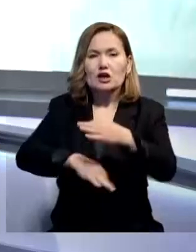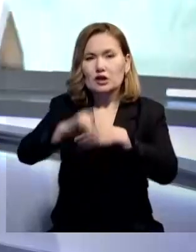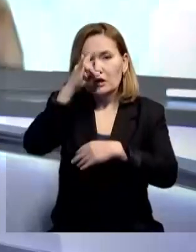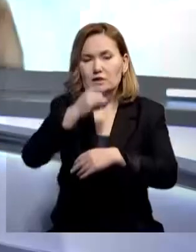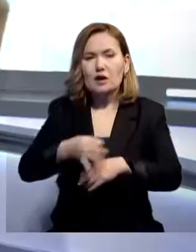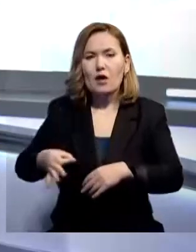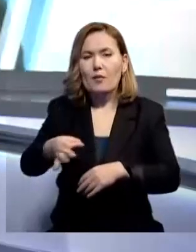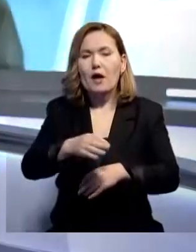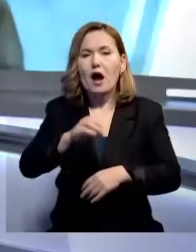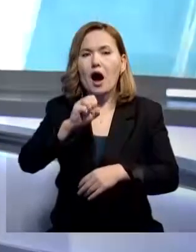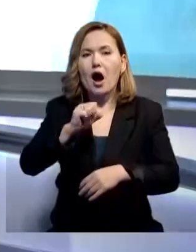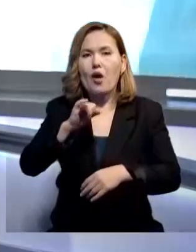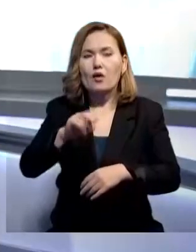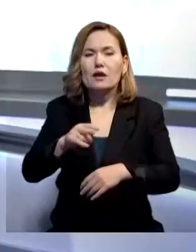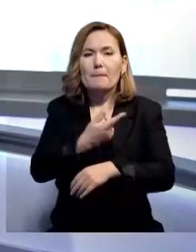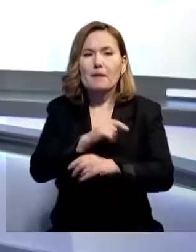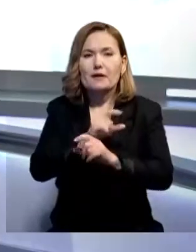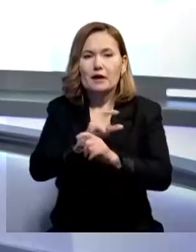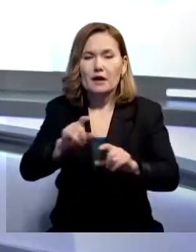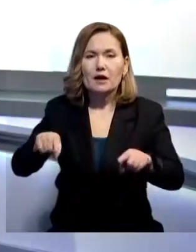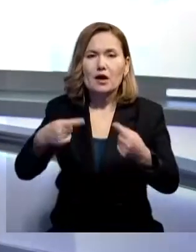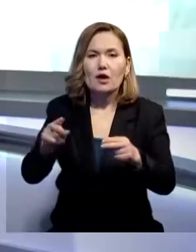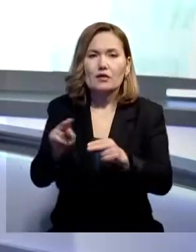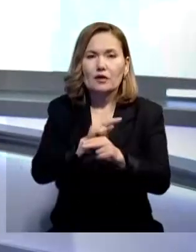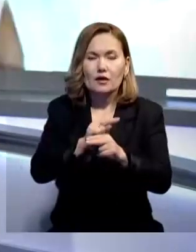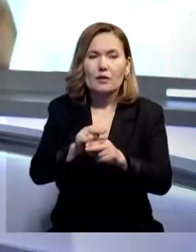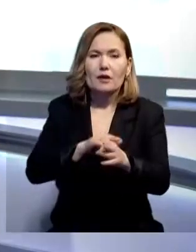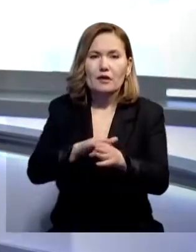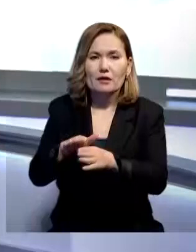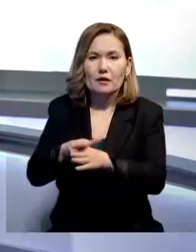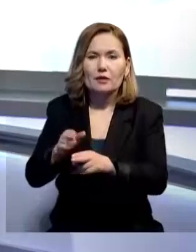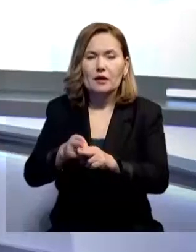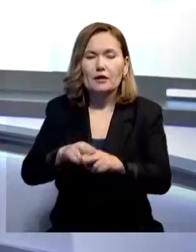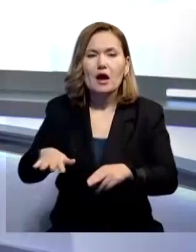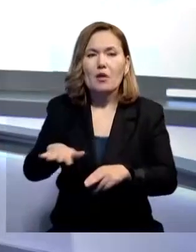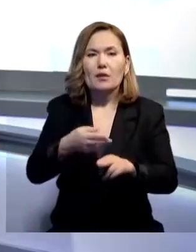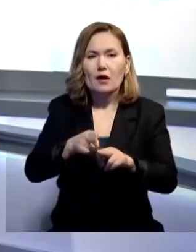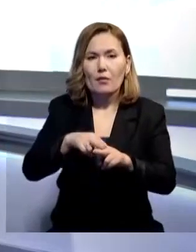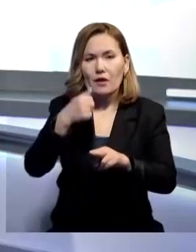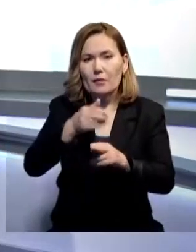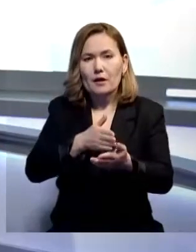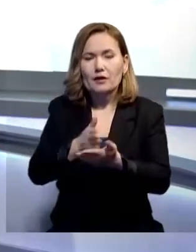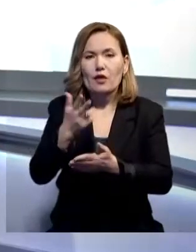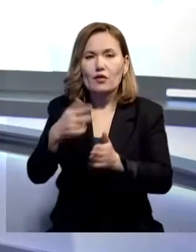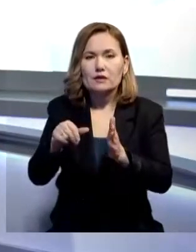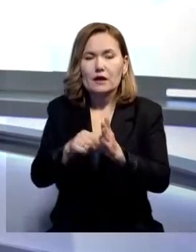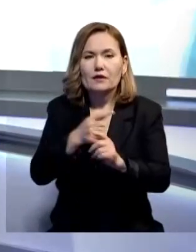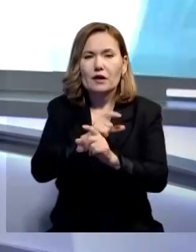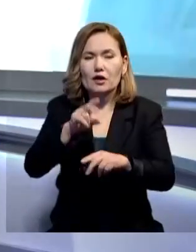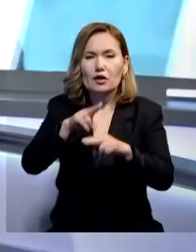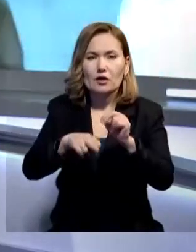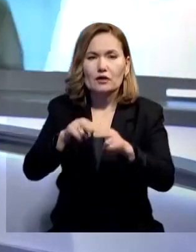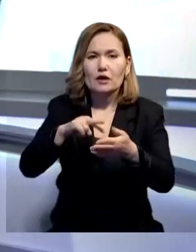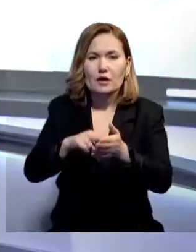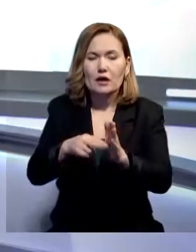Шығыс Қазақстан облысында ауыл медицинасын жаңғырту жобасы қарқынды жүргізілмек. Өлкеде бұл бақытта 36 нысан салу жоспарланып